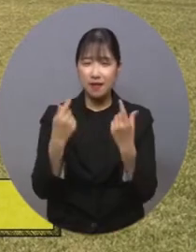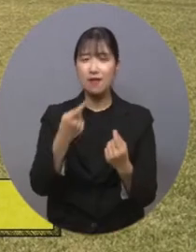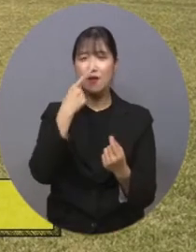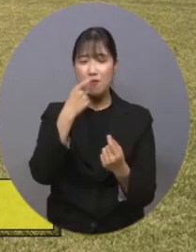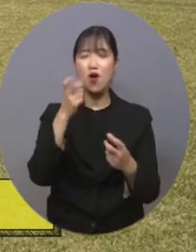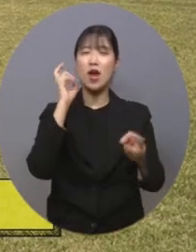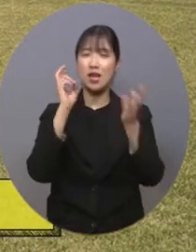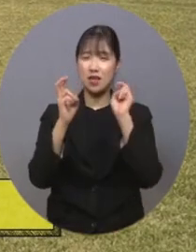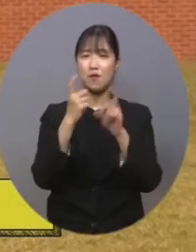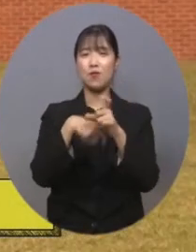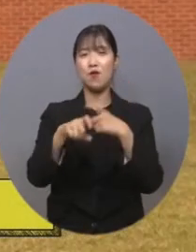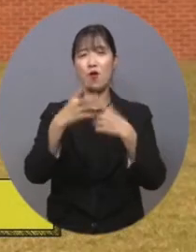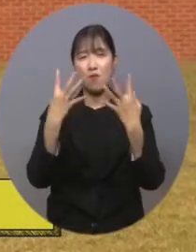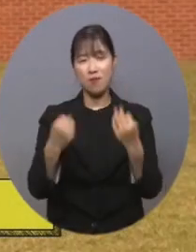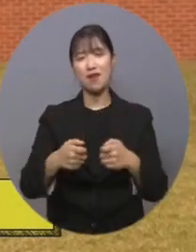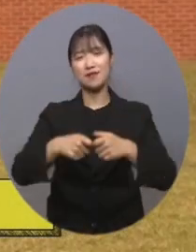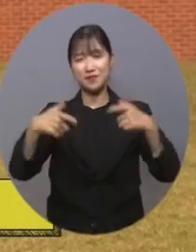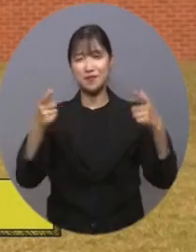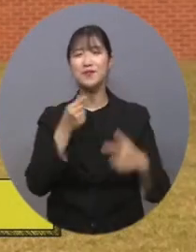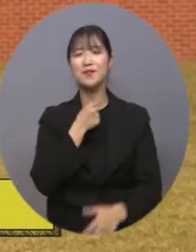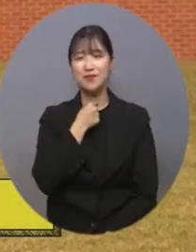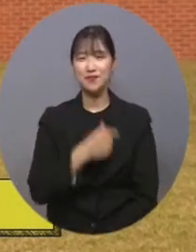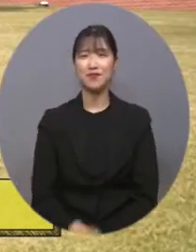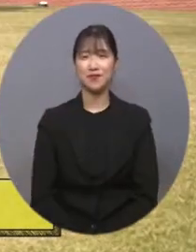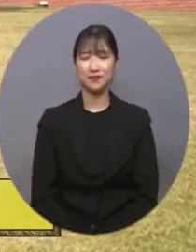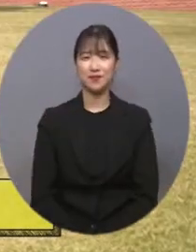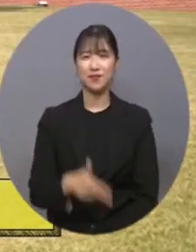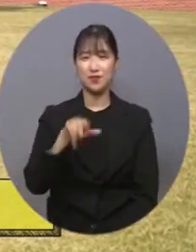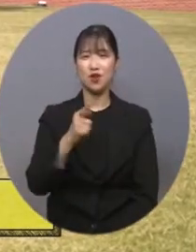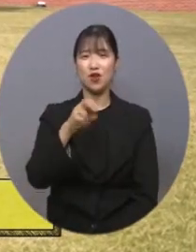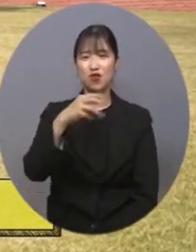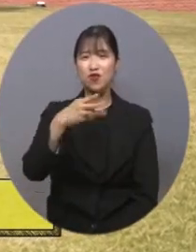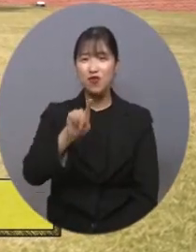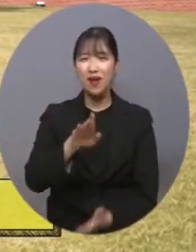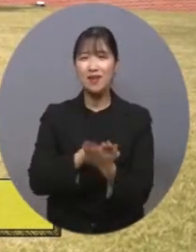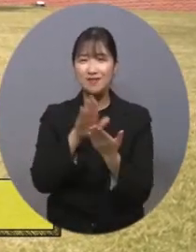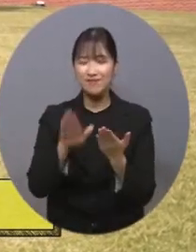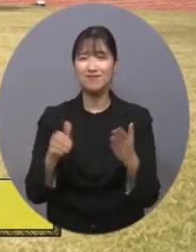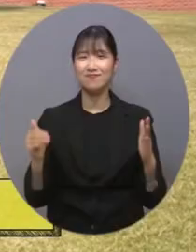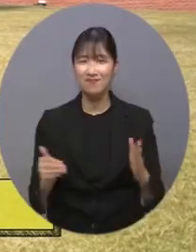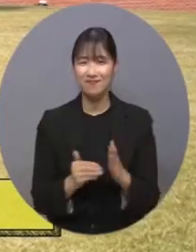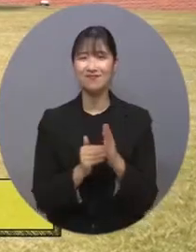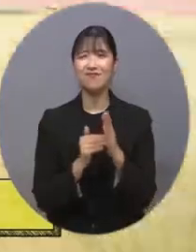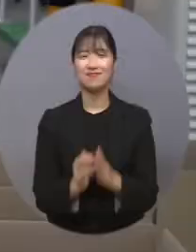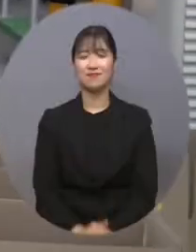같은 멋진 기업들이 더 많이 생겨나길 바랍니다. 지금까지 전유라였습니다.